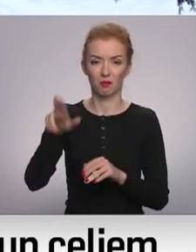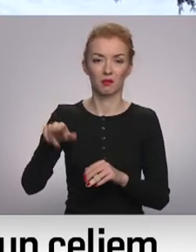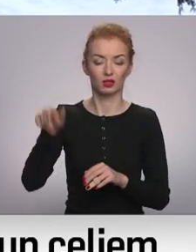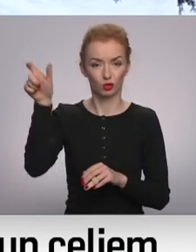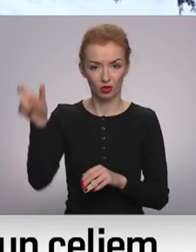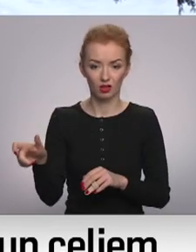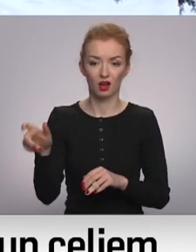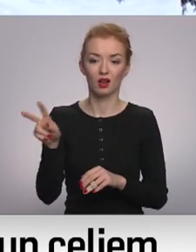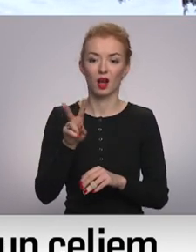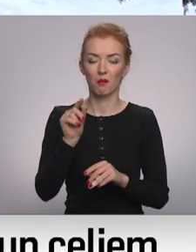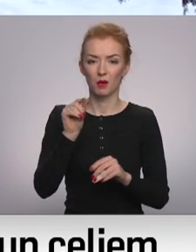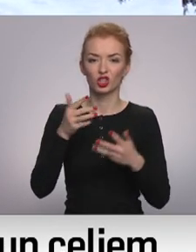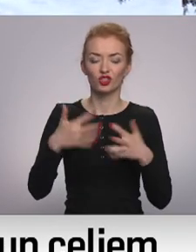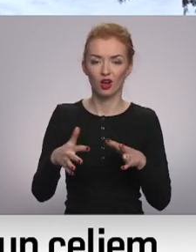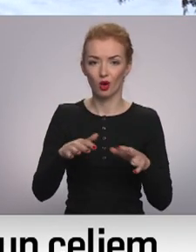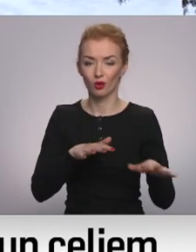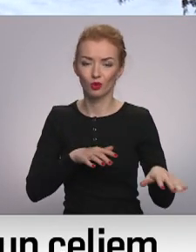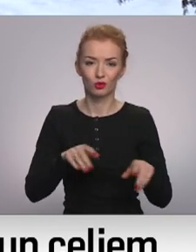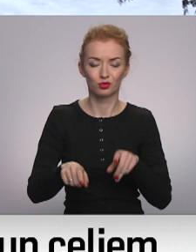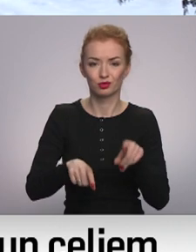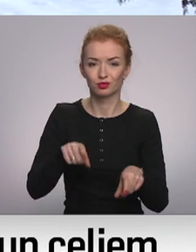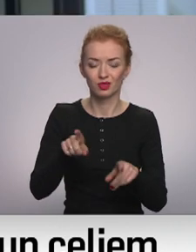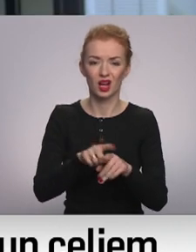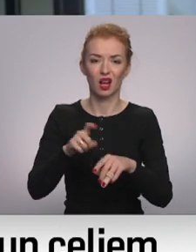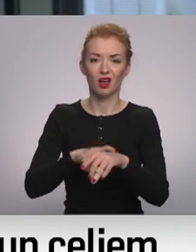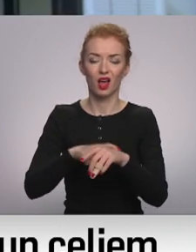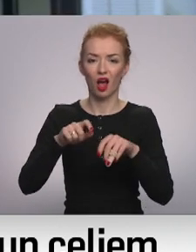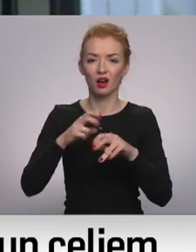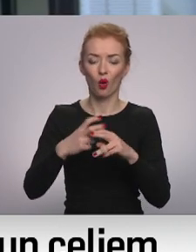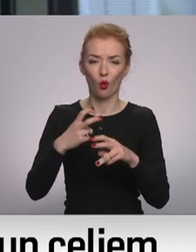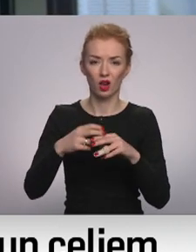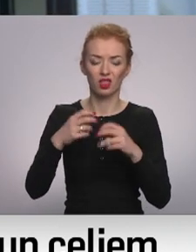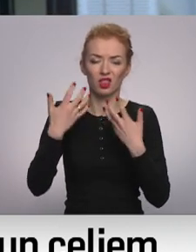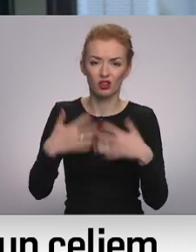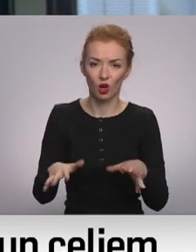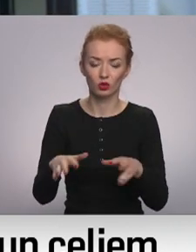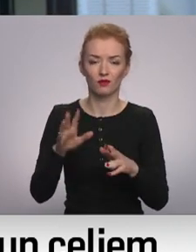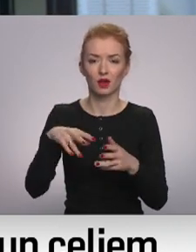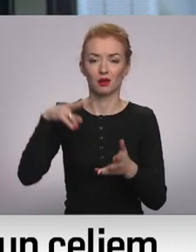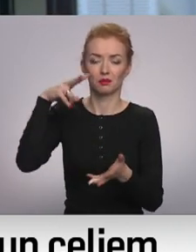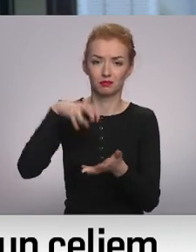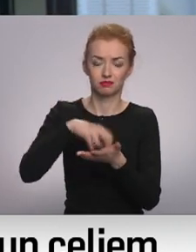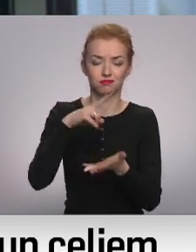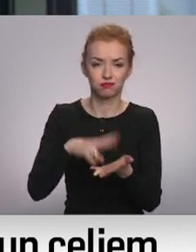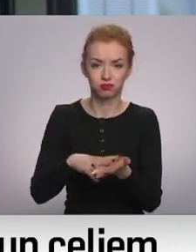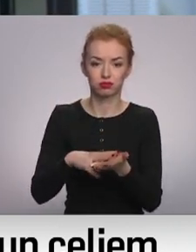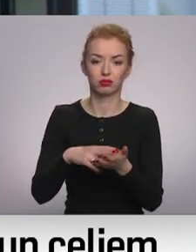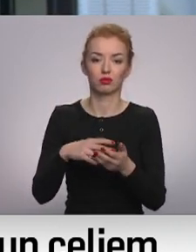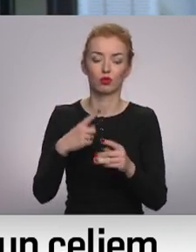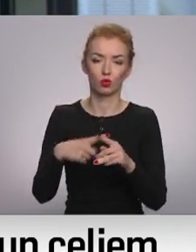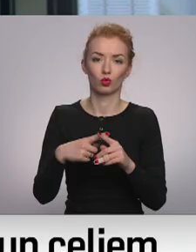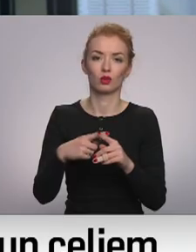drusku koordinācija švakokā, kam ir kauli trausvoki. Jaunoki var pīzemētīs, nukristi,